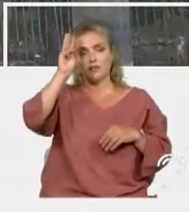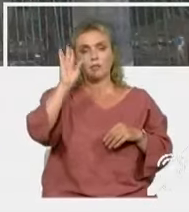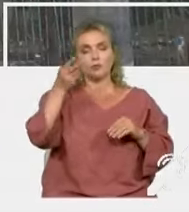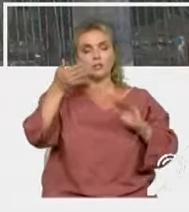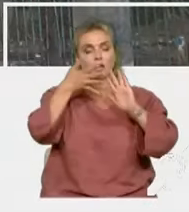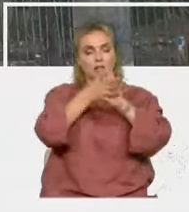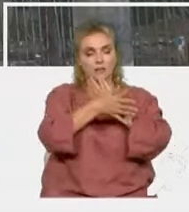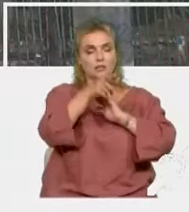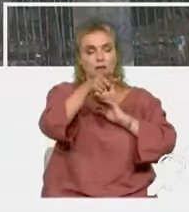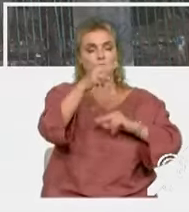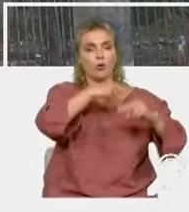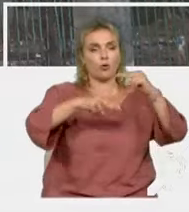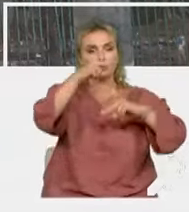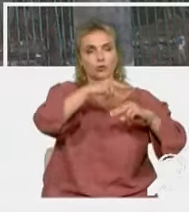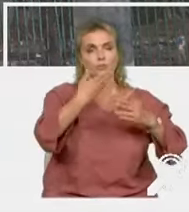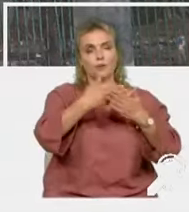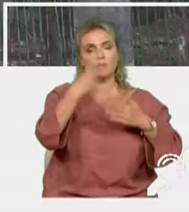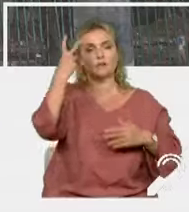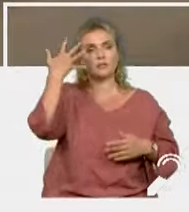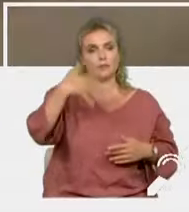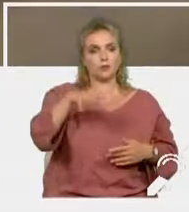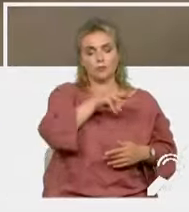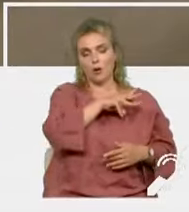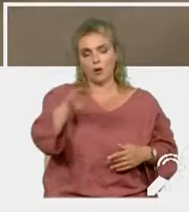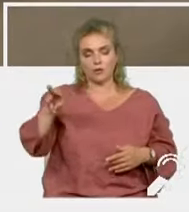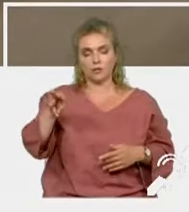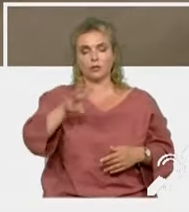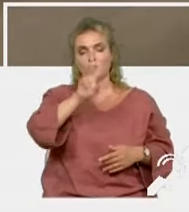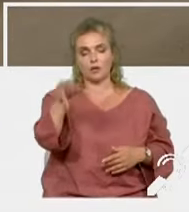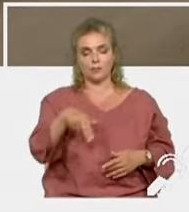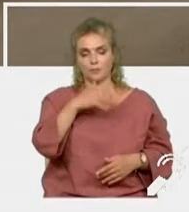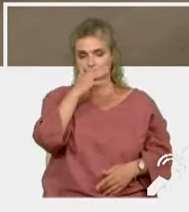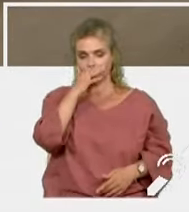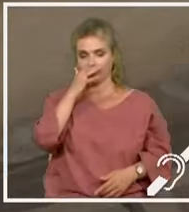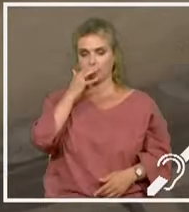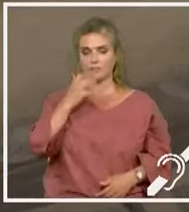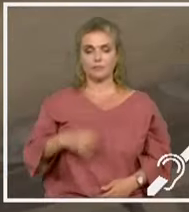Ambasada va investi în construcție cel puțin 250 de milioane de dolari.